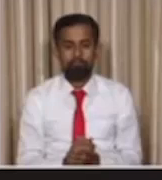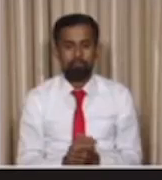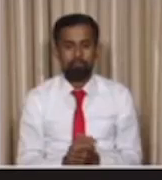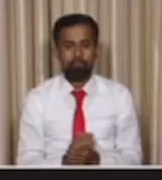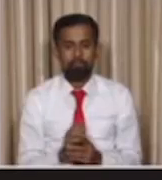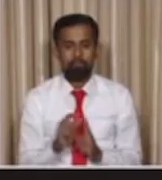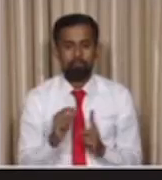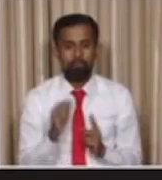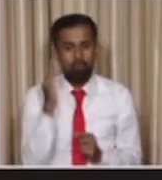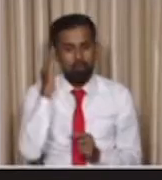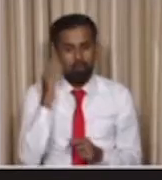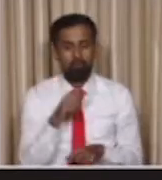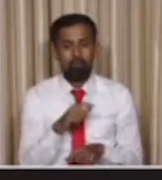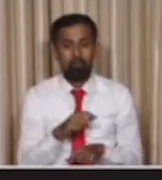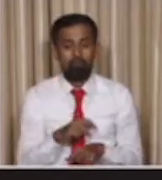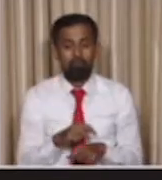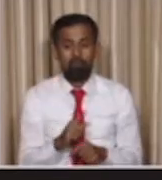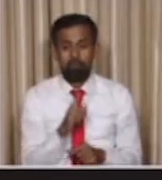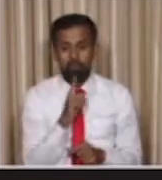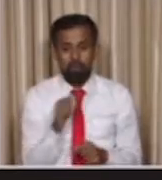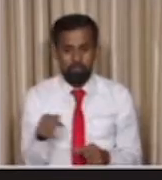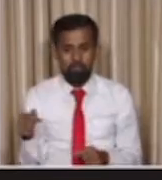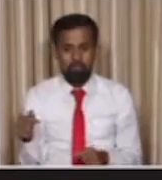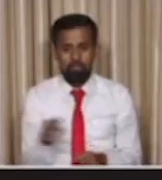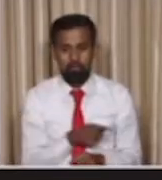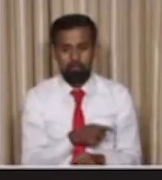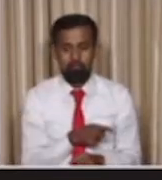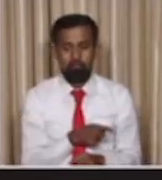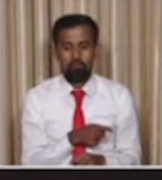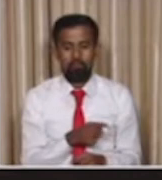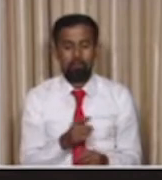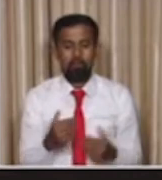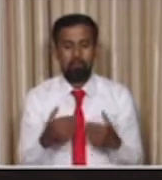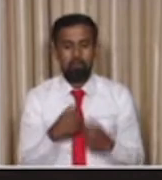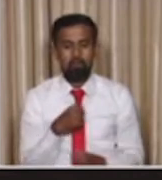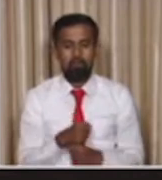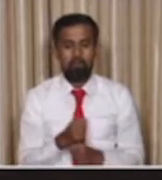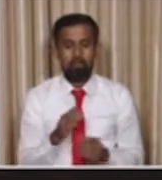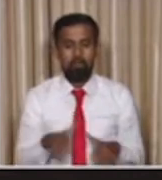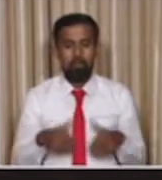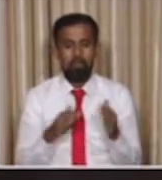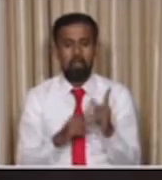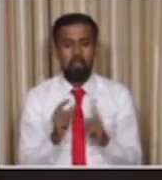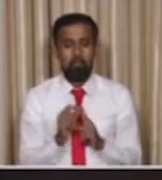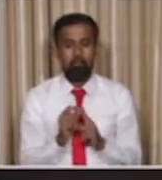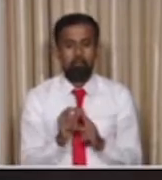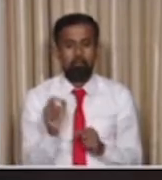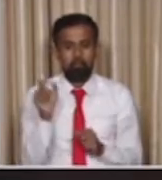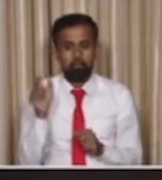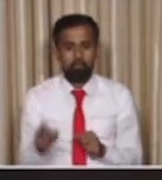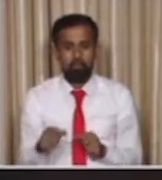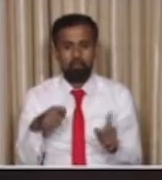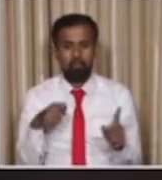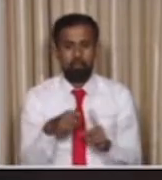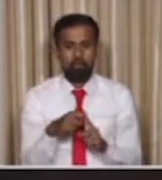ගරු මන්ත්‍රීතුමිය අවසරයි අද දිනේදී අපේ ආණ්ඩුවේ සෞඛ්‍ය අමාත්‍යවරයා විදිහට